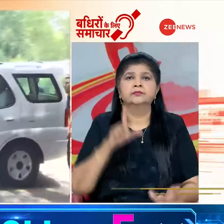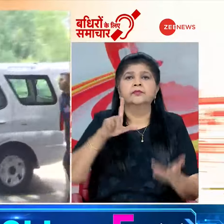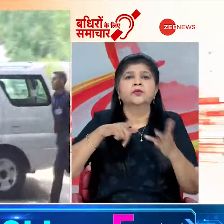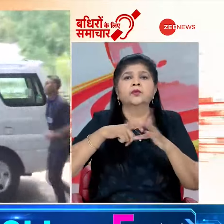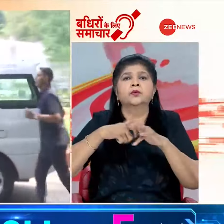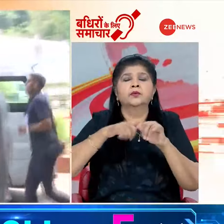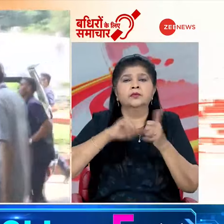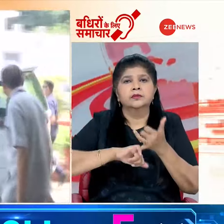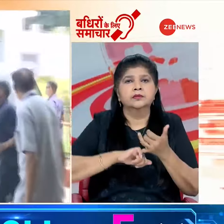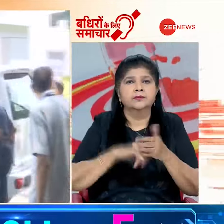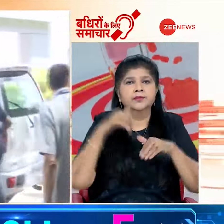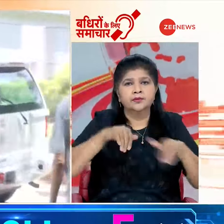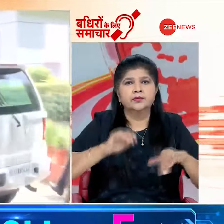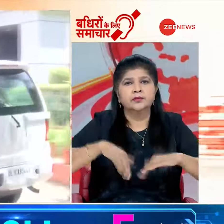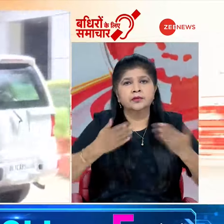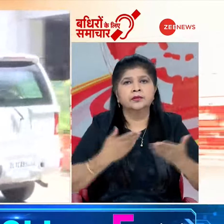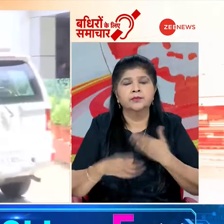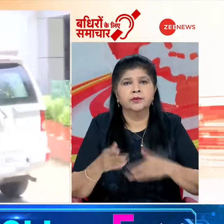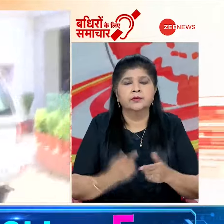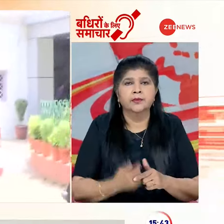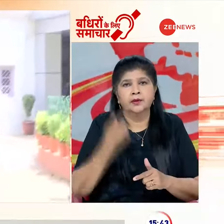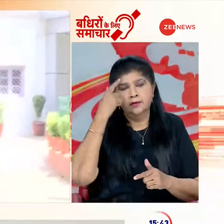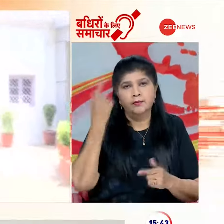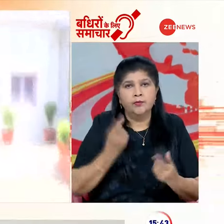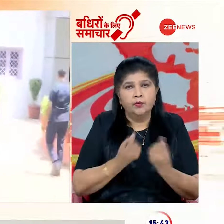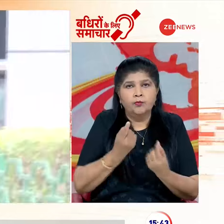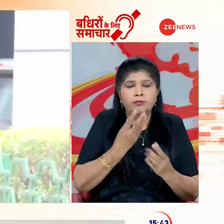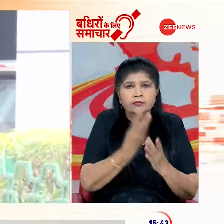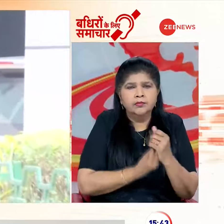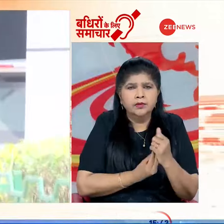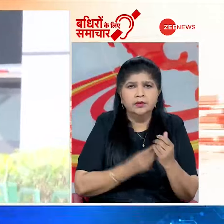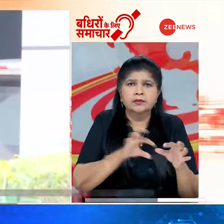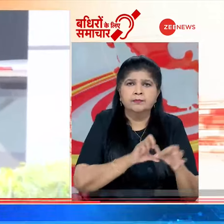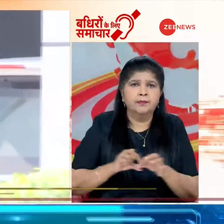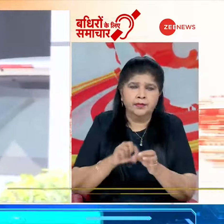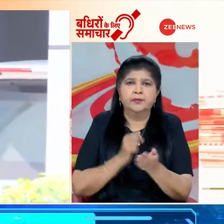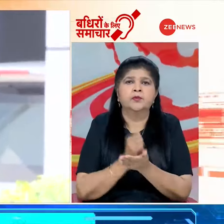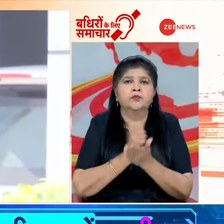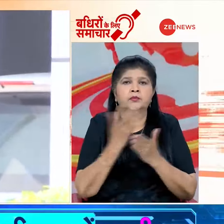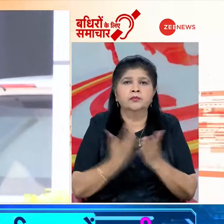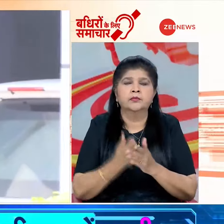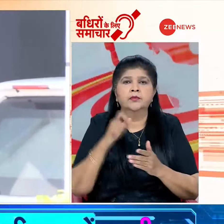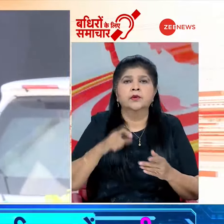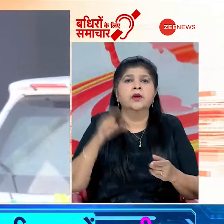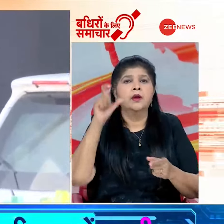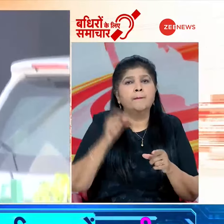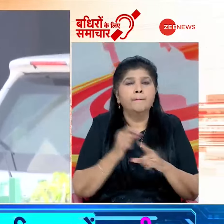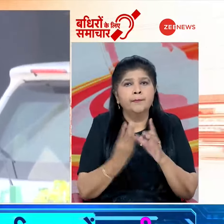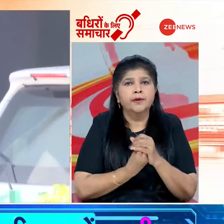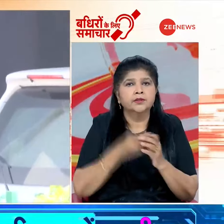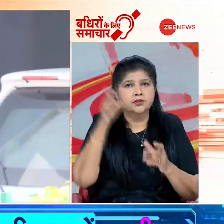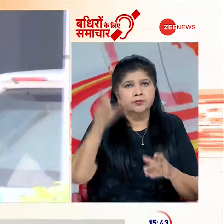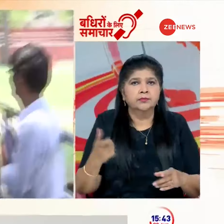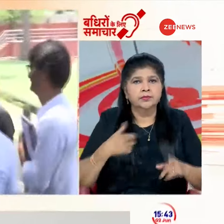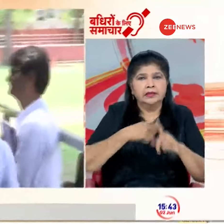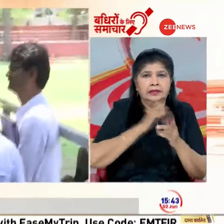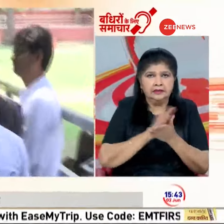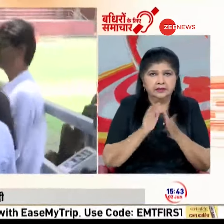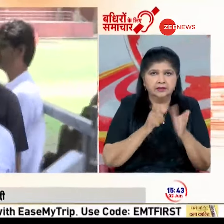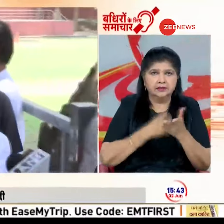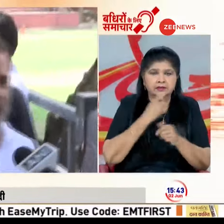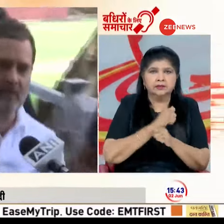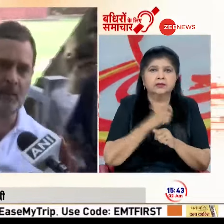लोकसभा चुनाव खत्म होने के बाद रणनीति बनाने में कांग्रेस जुट गई है। कांग्रेस उम्मीदवारों के साथ खड़गे और राहुल